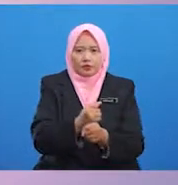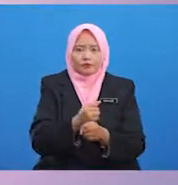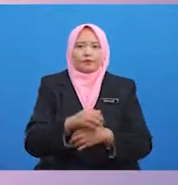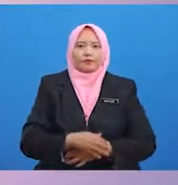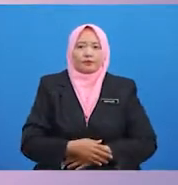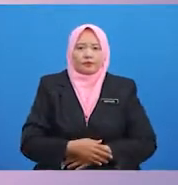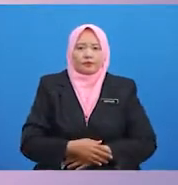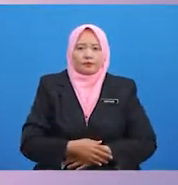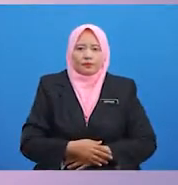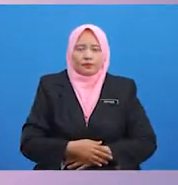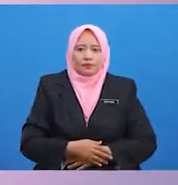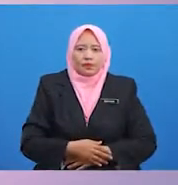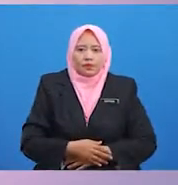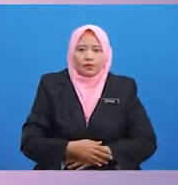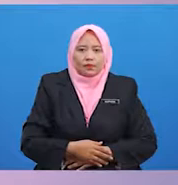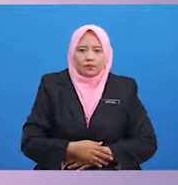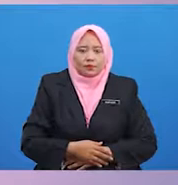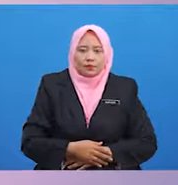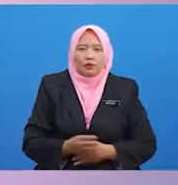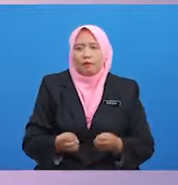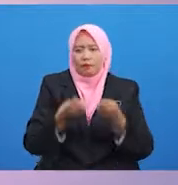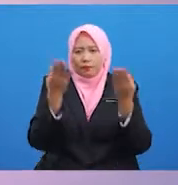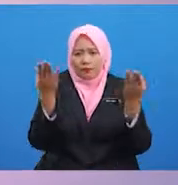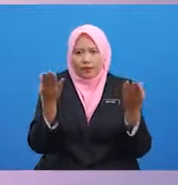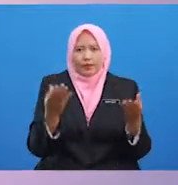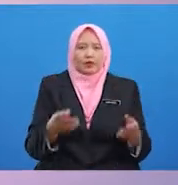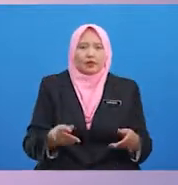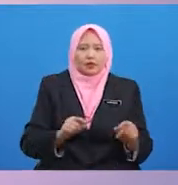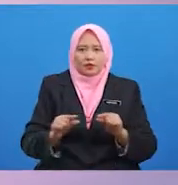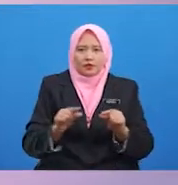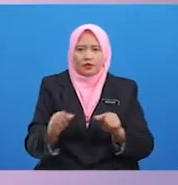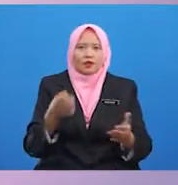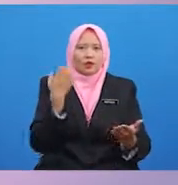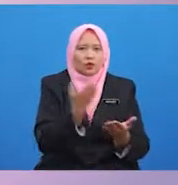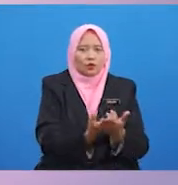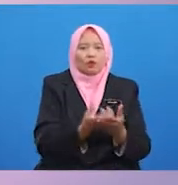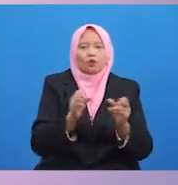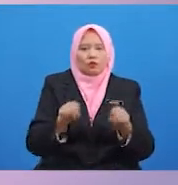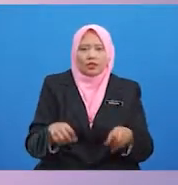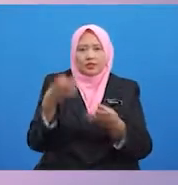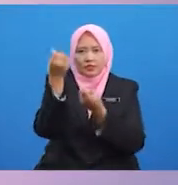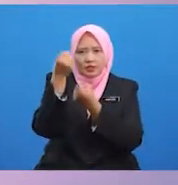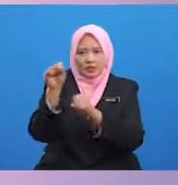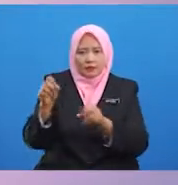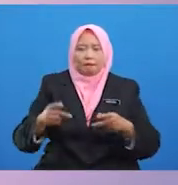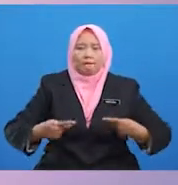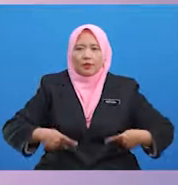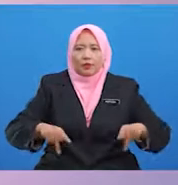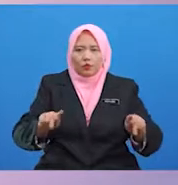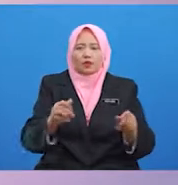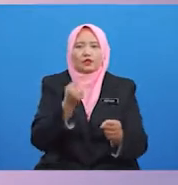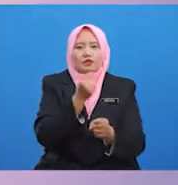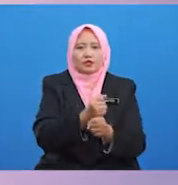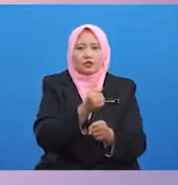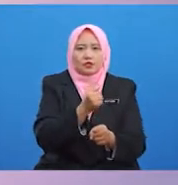Murid-murid, kepelbagaian kegiatan ekonomi dapat menyediakan peluang pekerjaan,